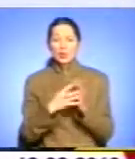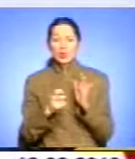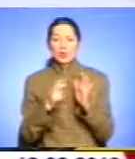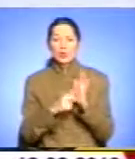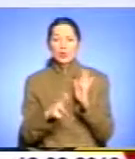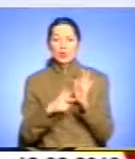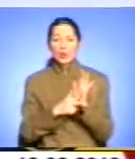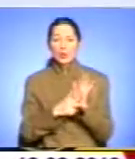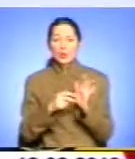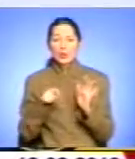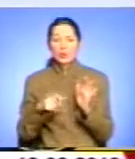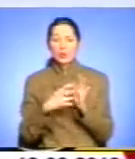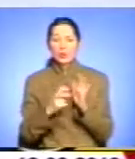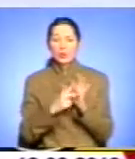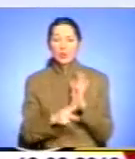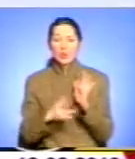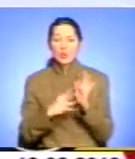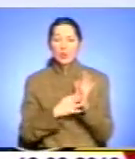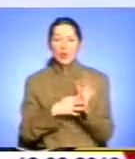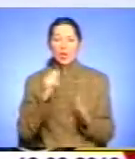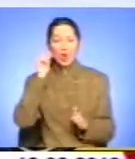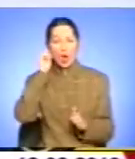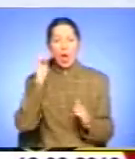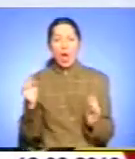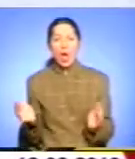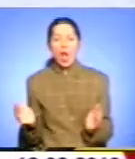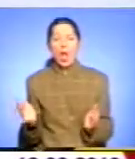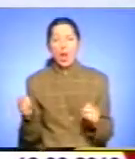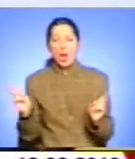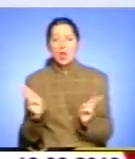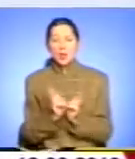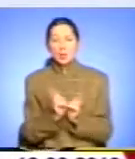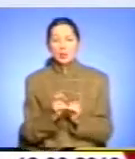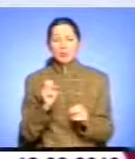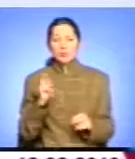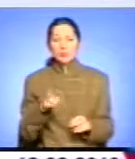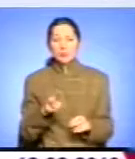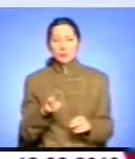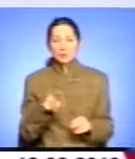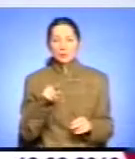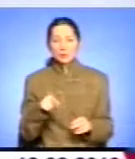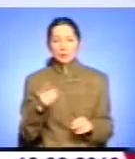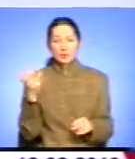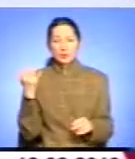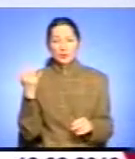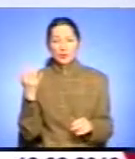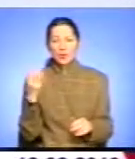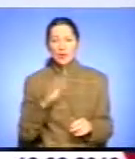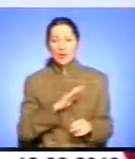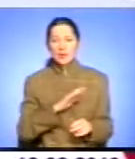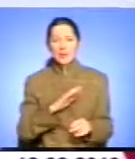1988 році, 1989 роках збиралися члени туди ще